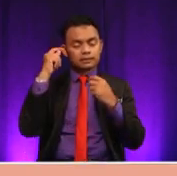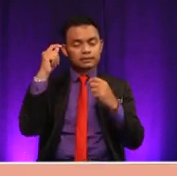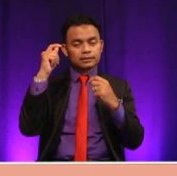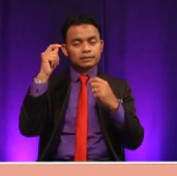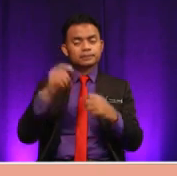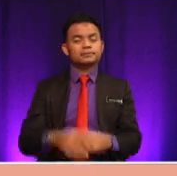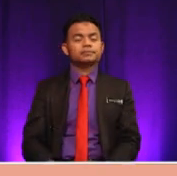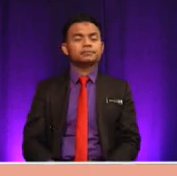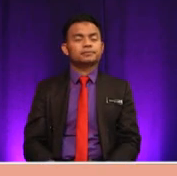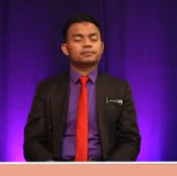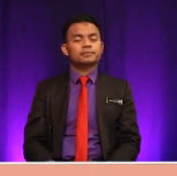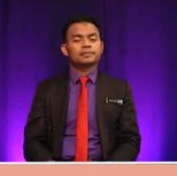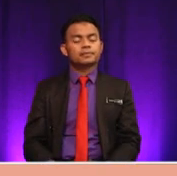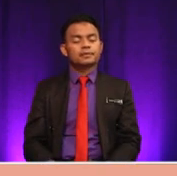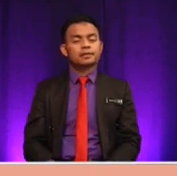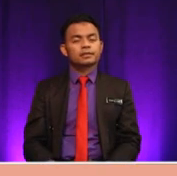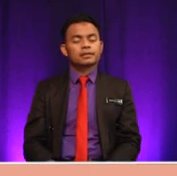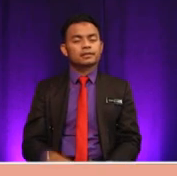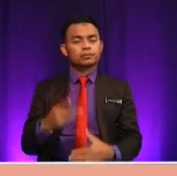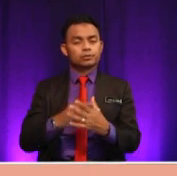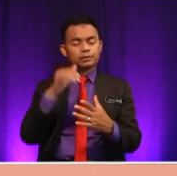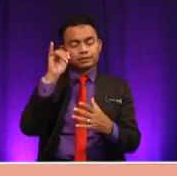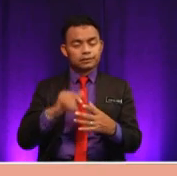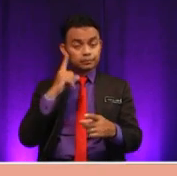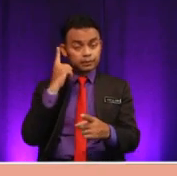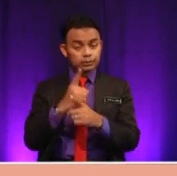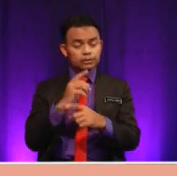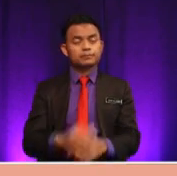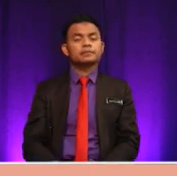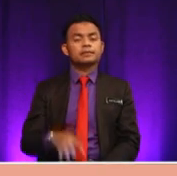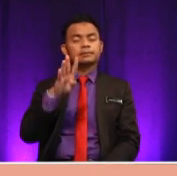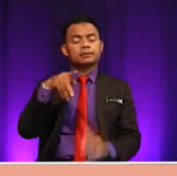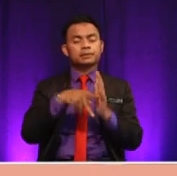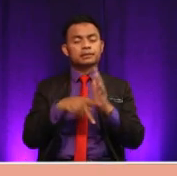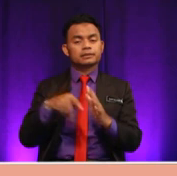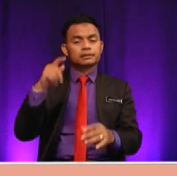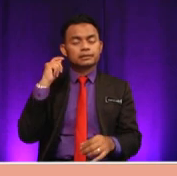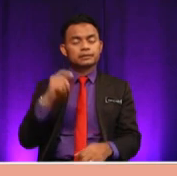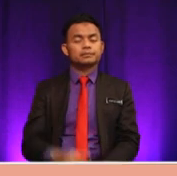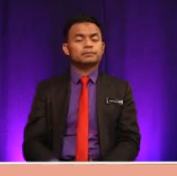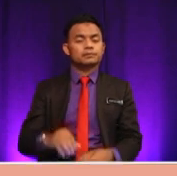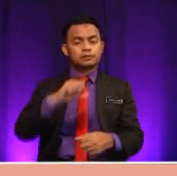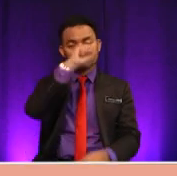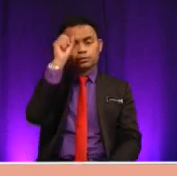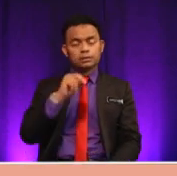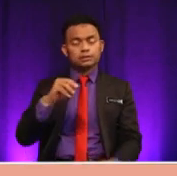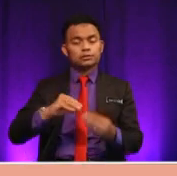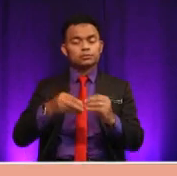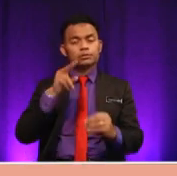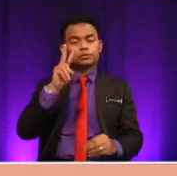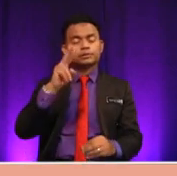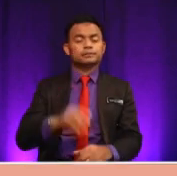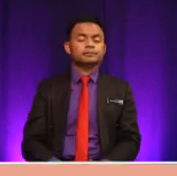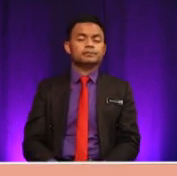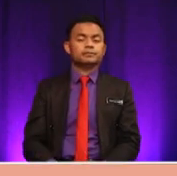ini dalam komponen yang betul empat kita teruskan dengan seorang kedua Nisa baik silakan jagung Oke seorang